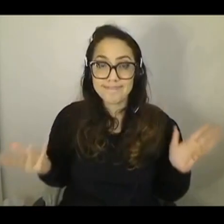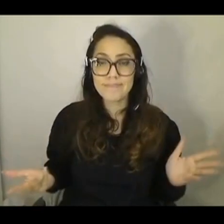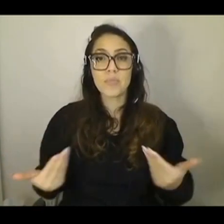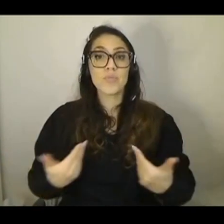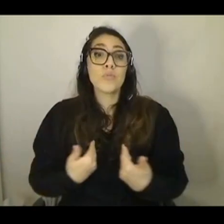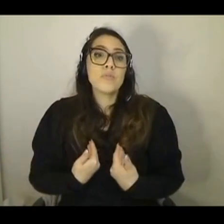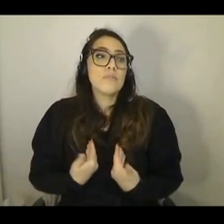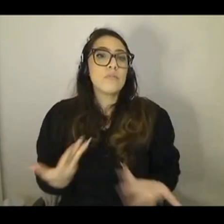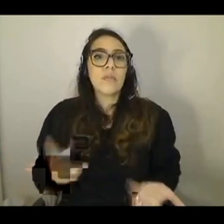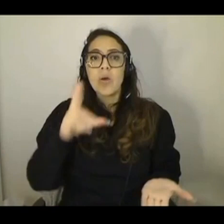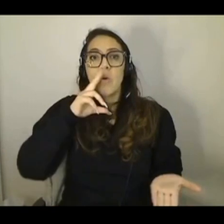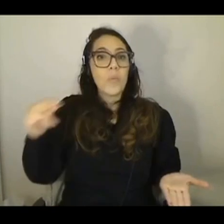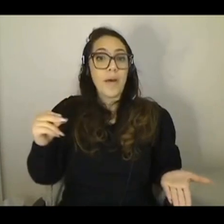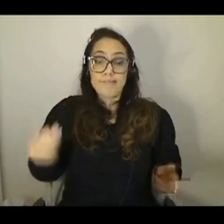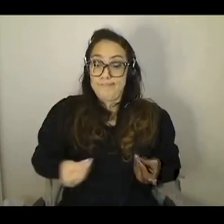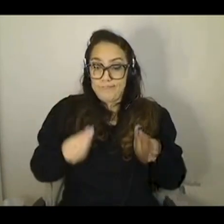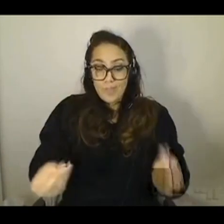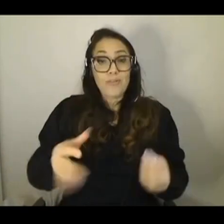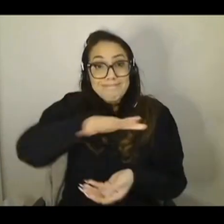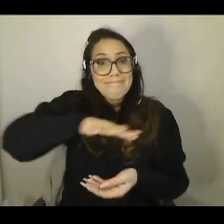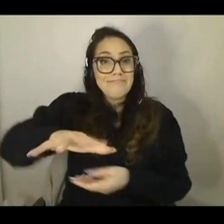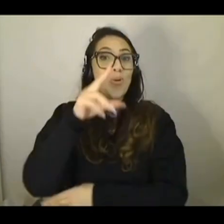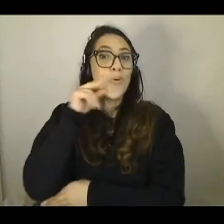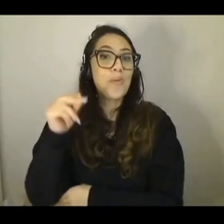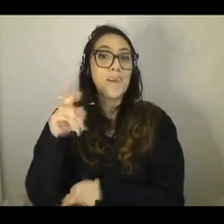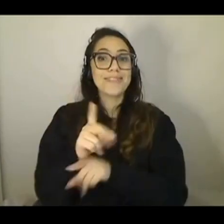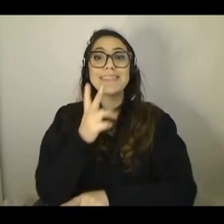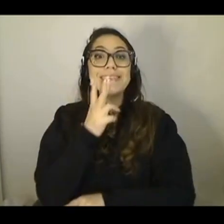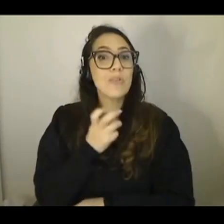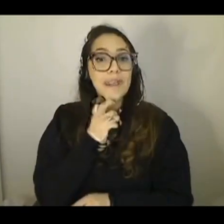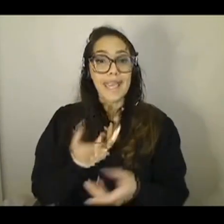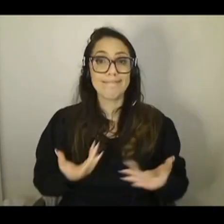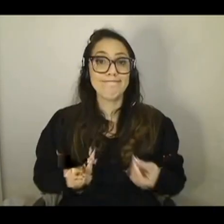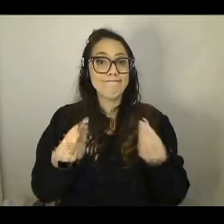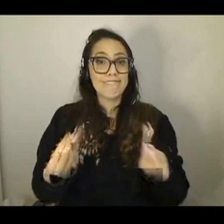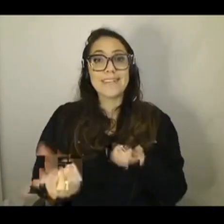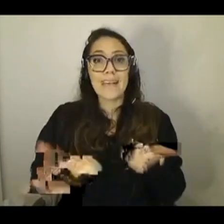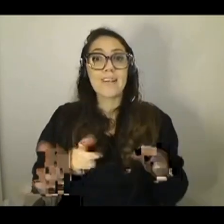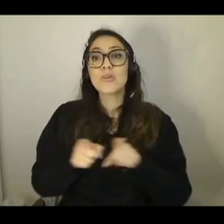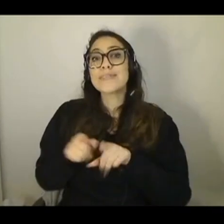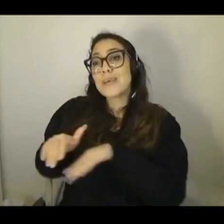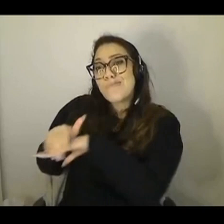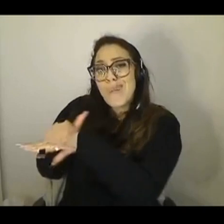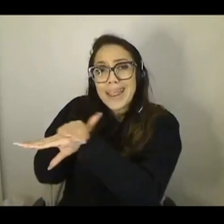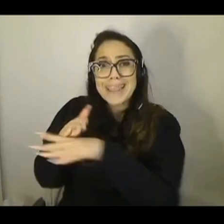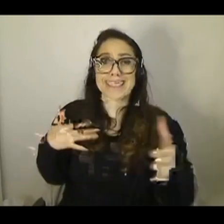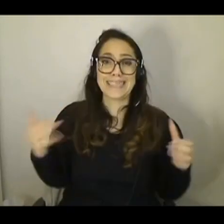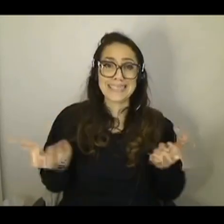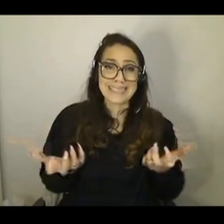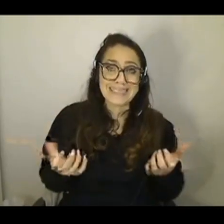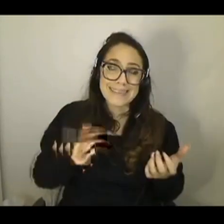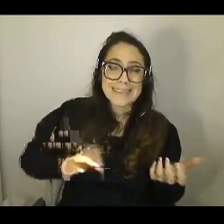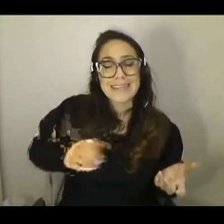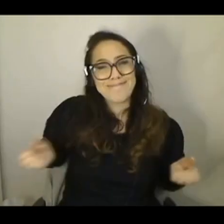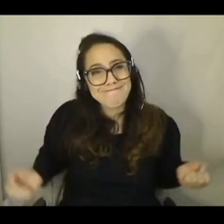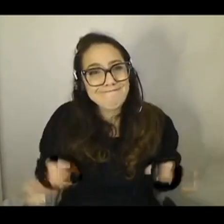service de l'humain, on est au service des citoyens et toutes les politiques qu'on essaye de conduire et d'animer en lien avec nos